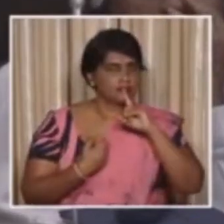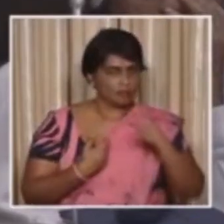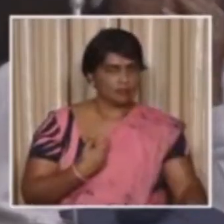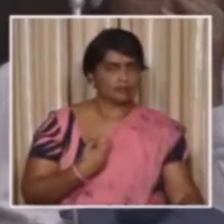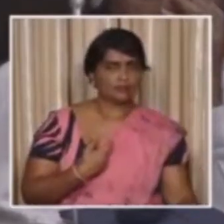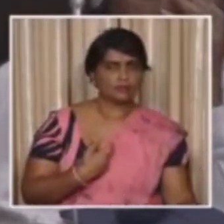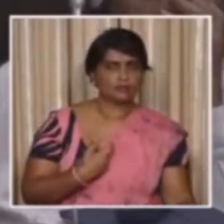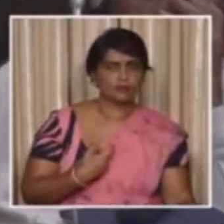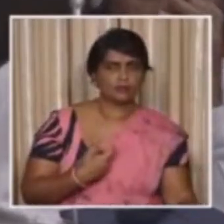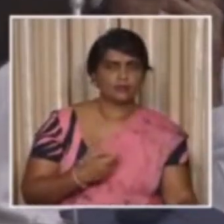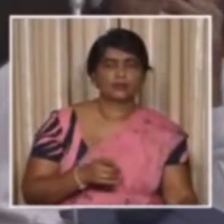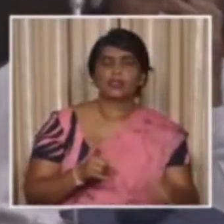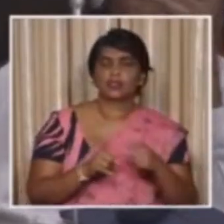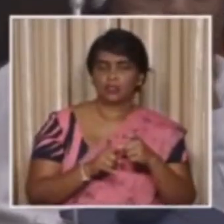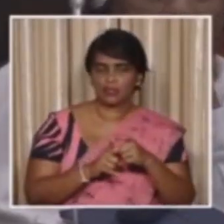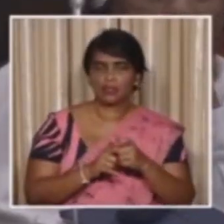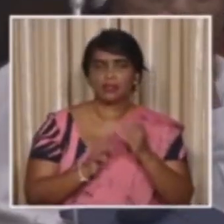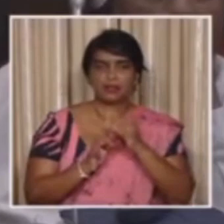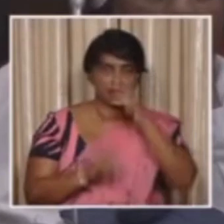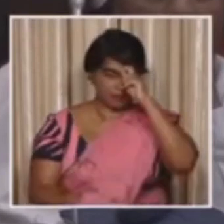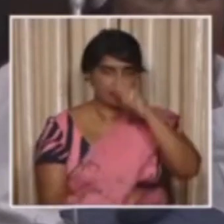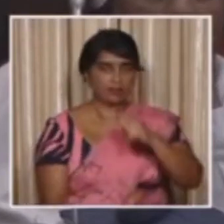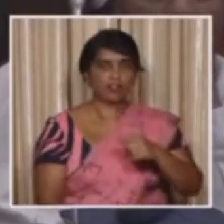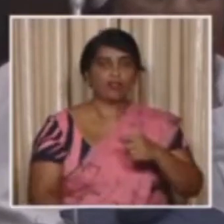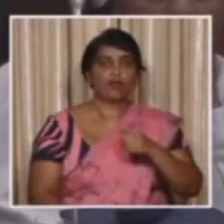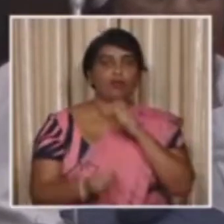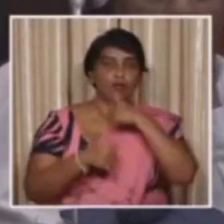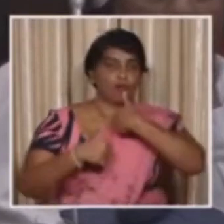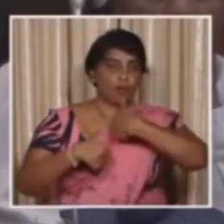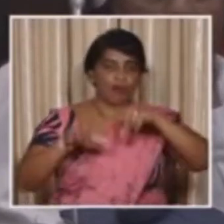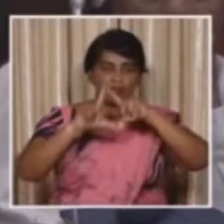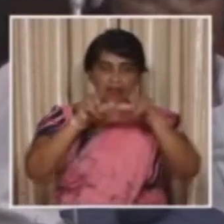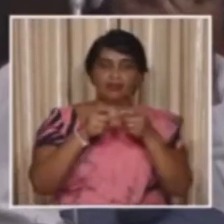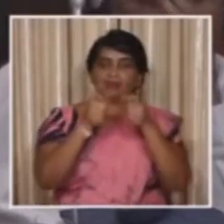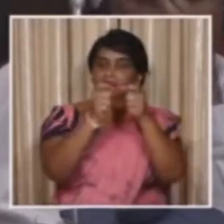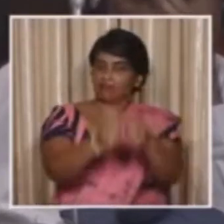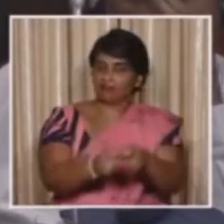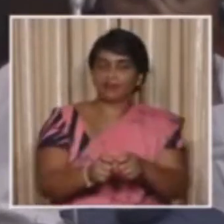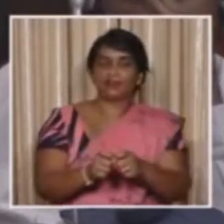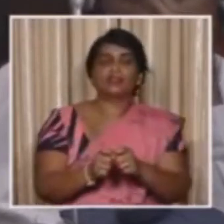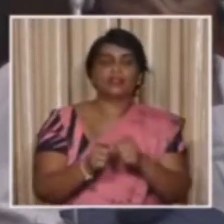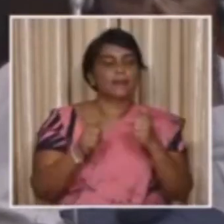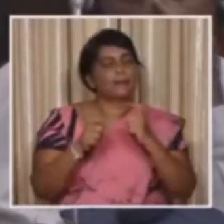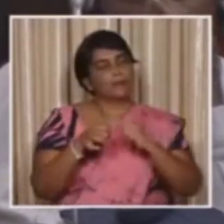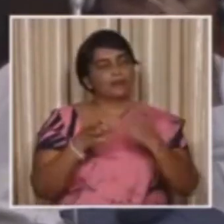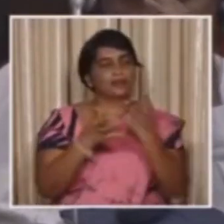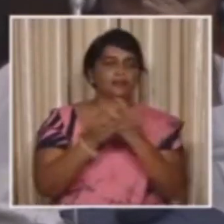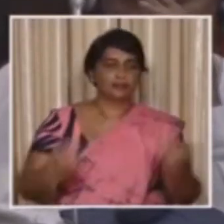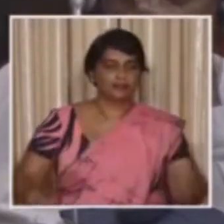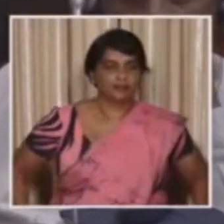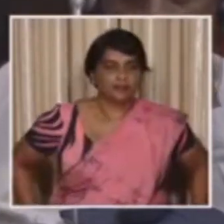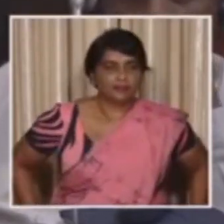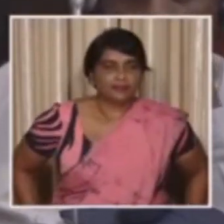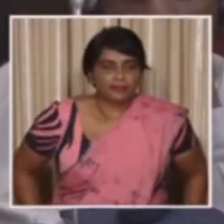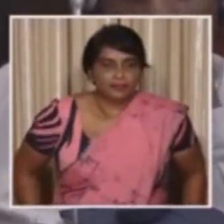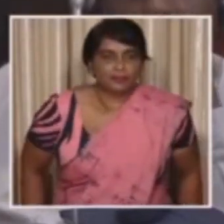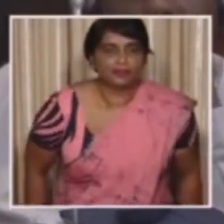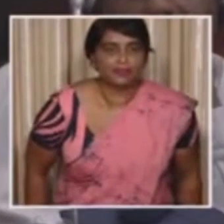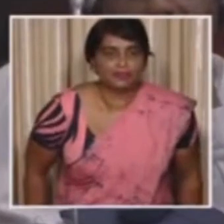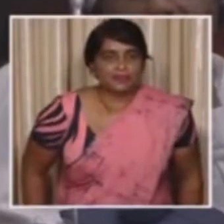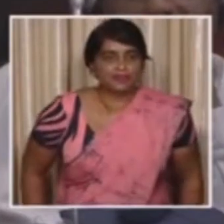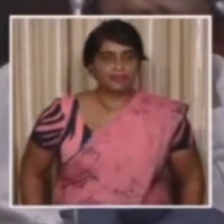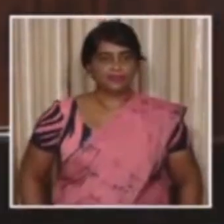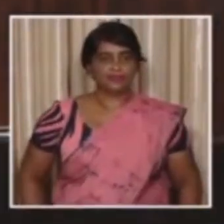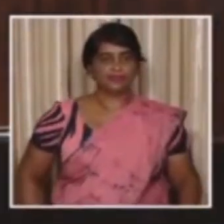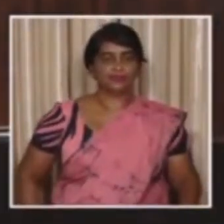අපේ දායතනී ජයසේකර මැතිතුමාට බුලත් අතක් ගිහිල්ලා හිටපු ජනාධිපතිතුමාට කතා කරලා මේ ප්‍රශ්නේ විසඳගන්න කියලා හරි